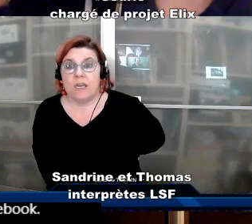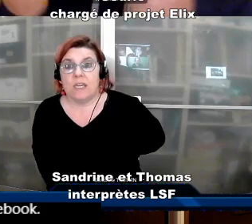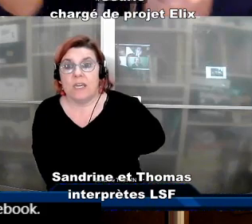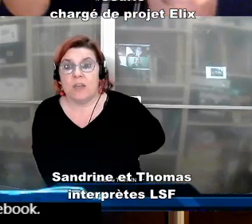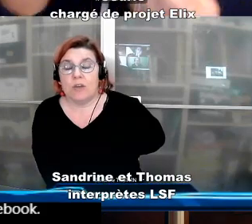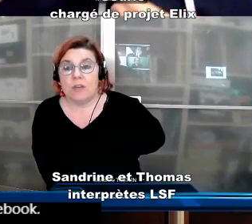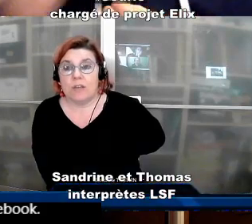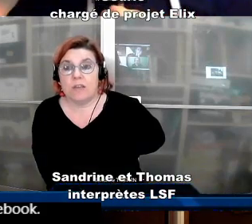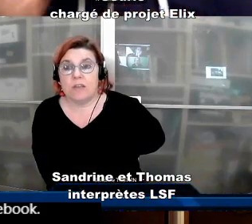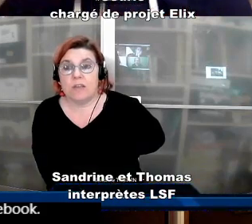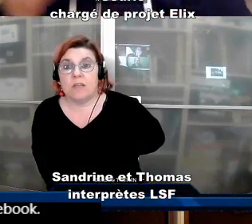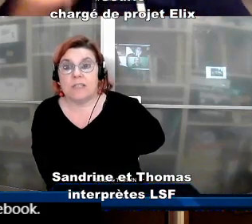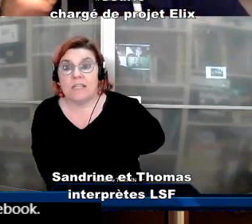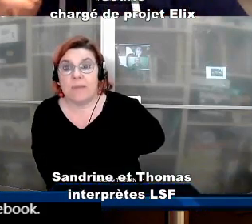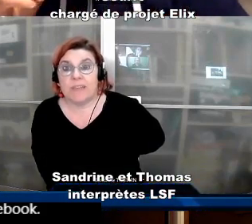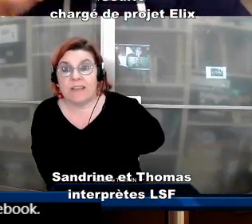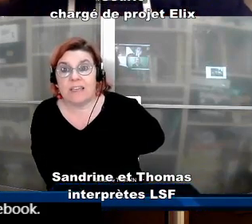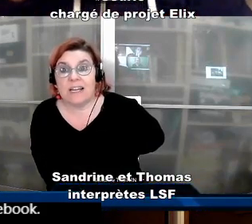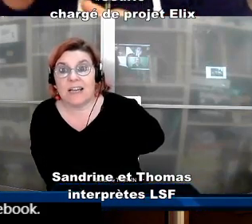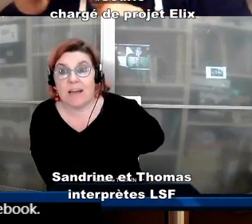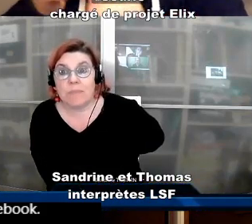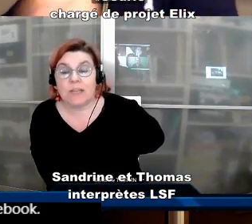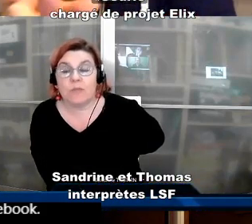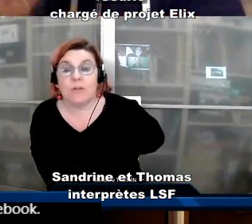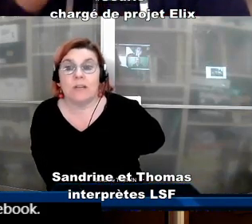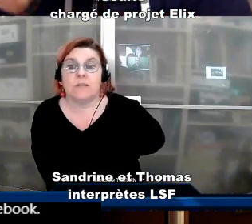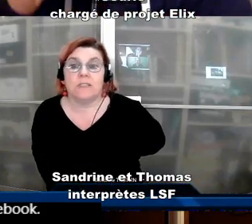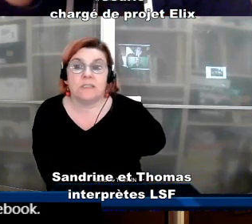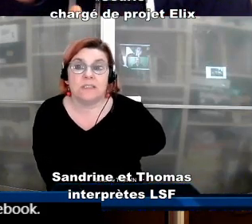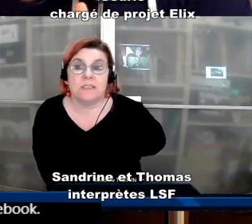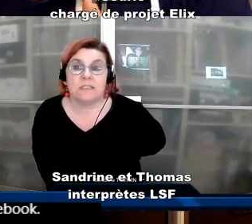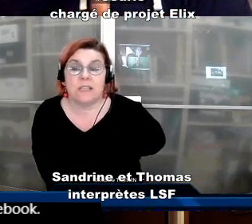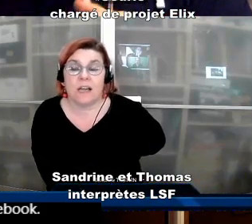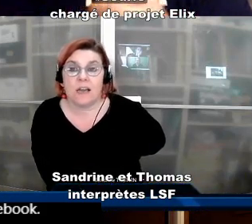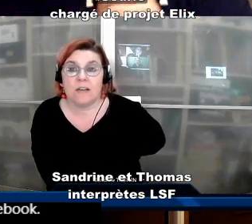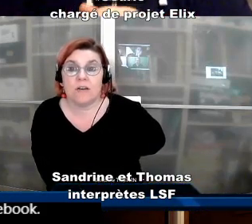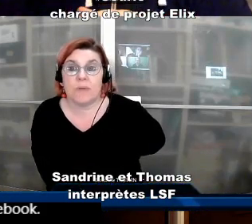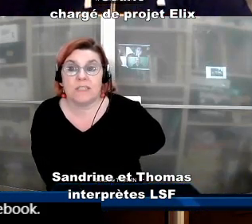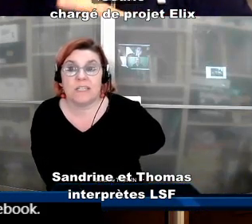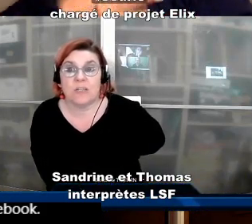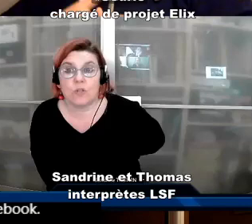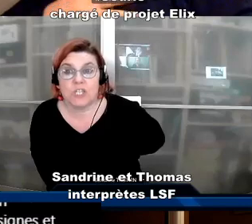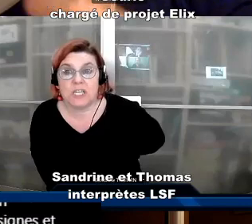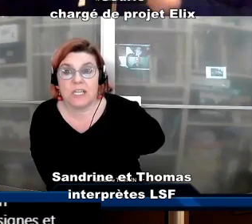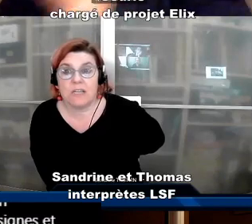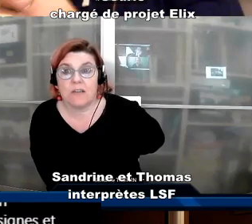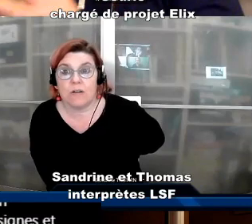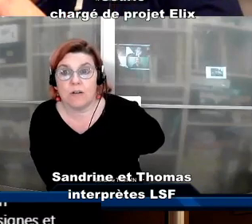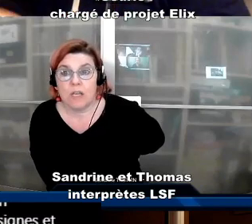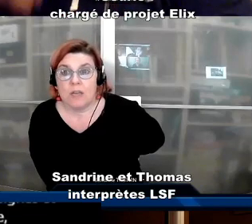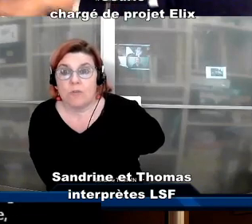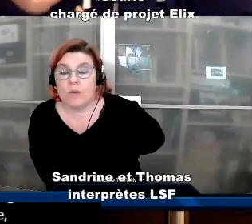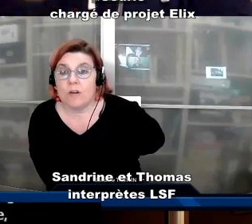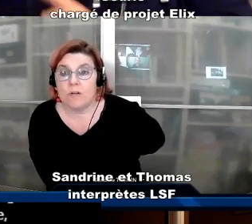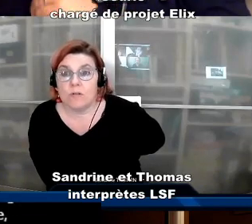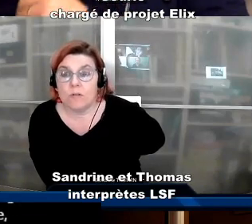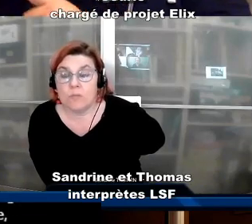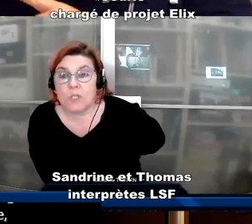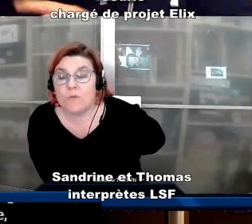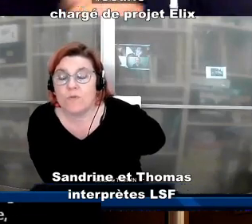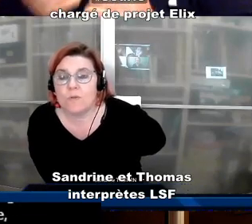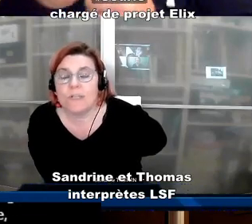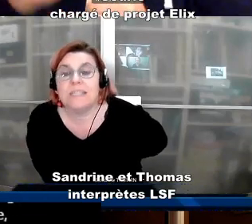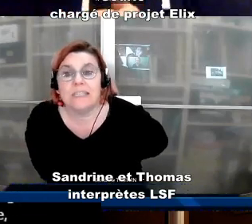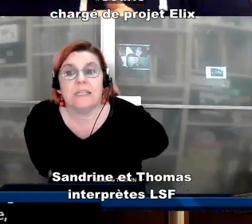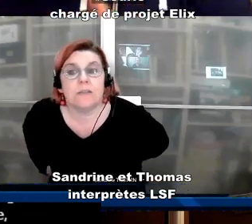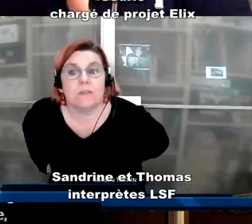professeur. Et est-ce qu'il a bien acquis la grammaire de la langue des signes, etc. Est-ce qu'il est coaché? Donc,